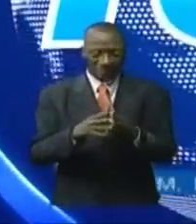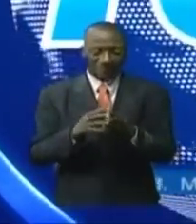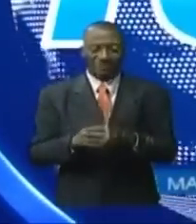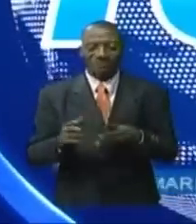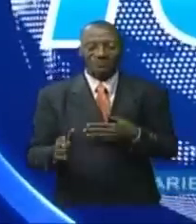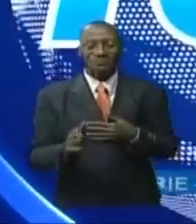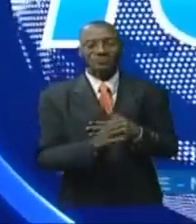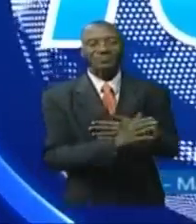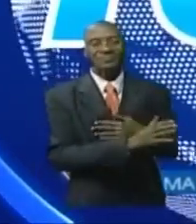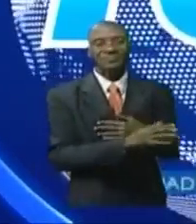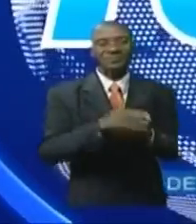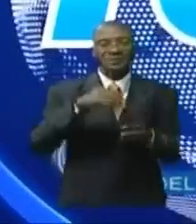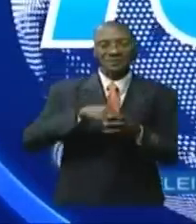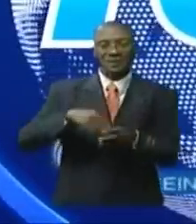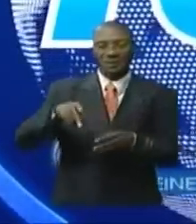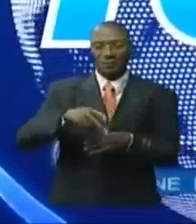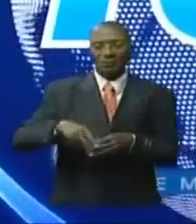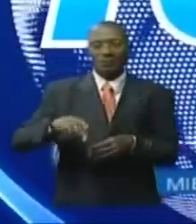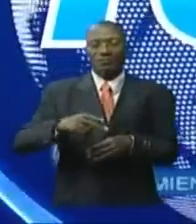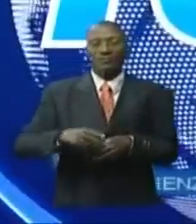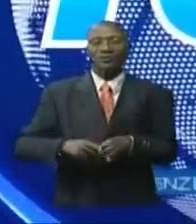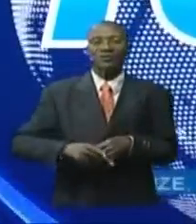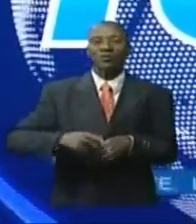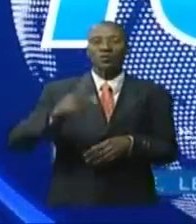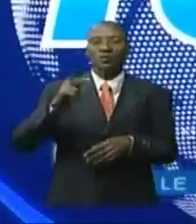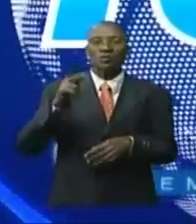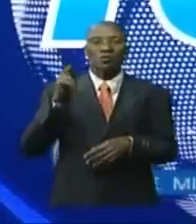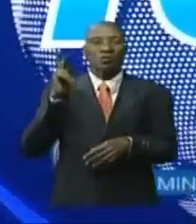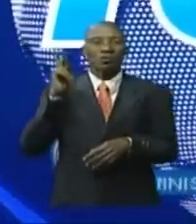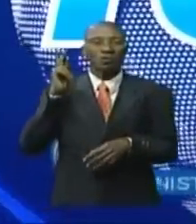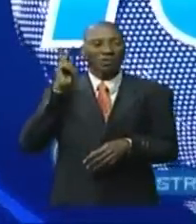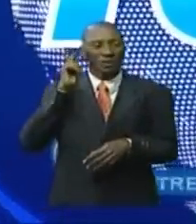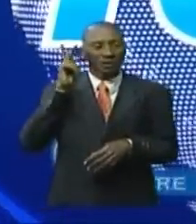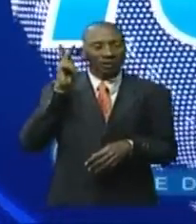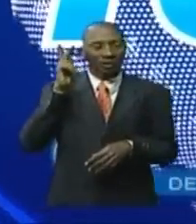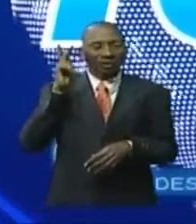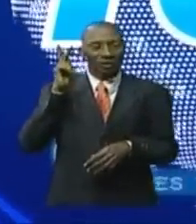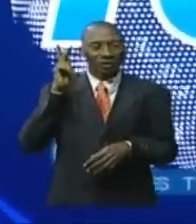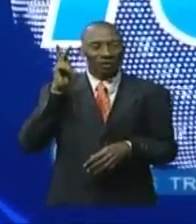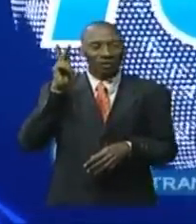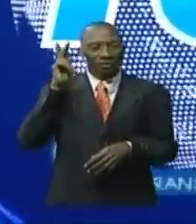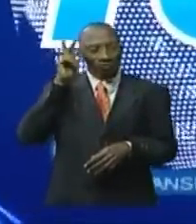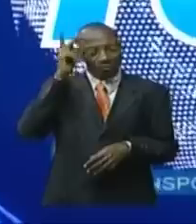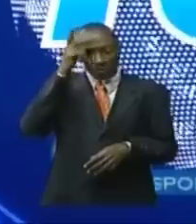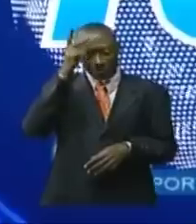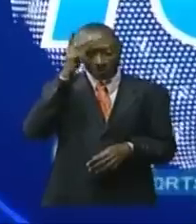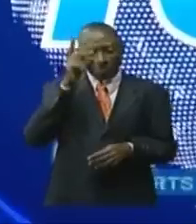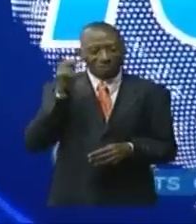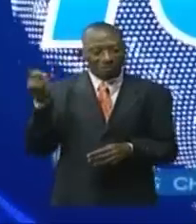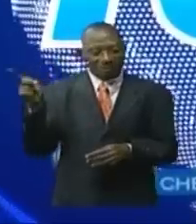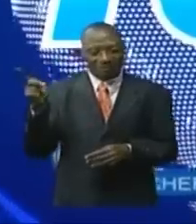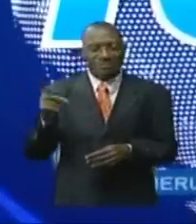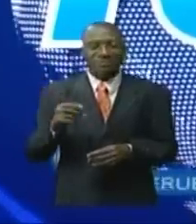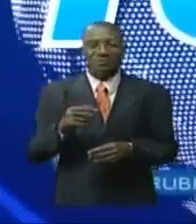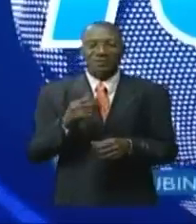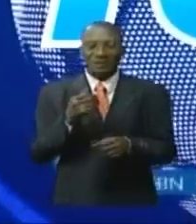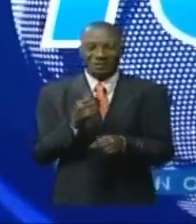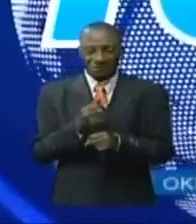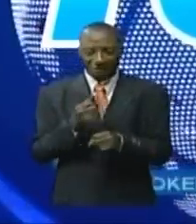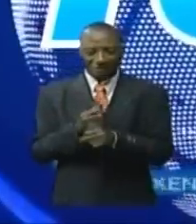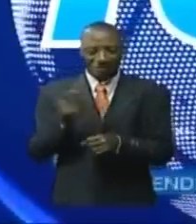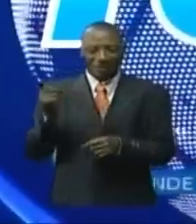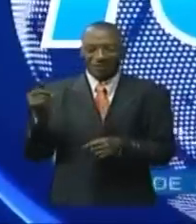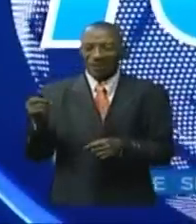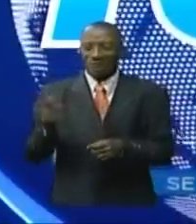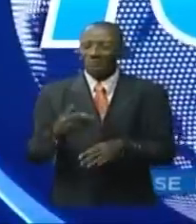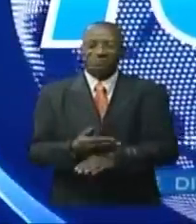dans la province du Haut-Katanga, les travaux de réhabilitation de la résidence du président de l'Assemblée provinciale évoluent à pas de tortue, raison avancée, le